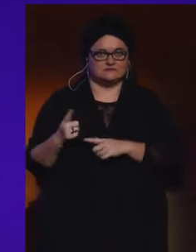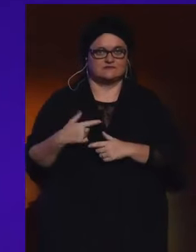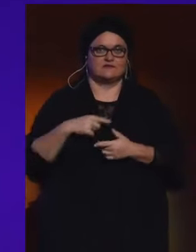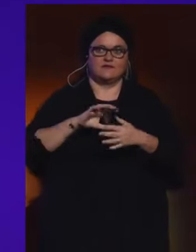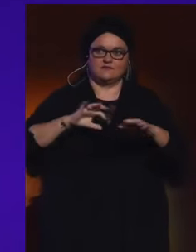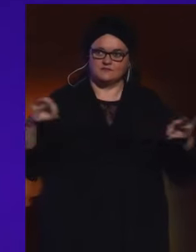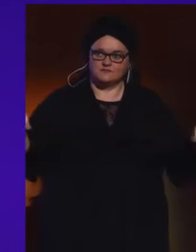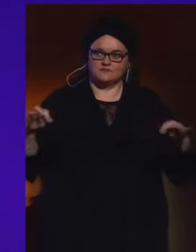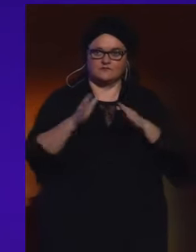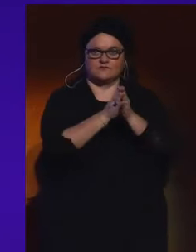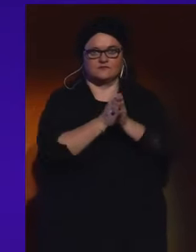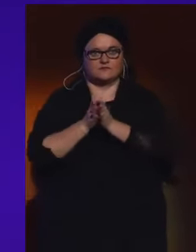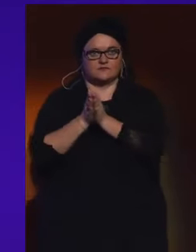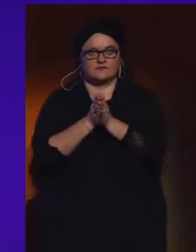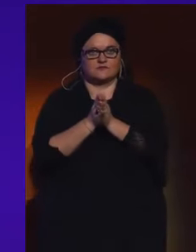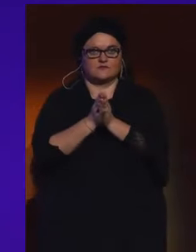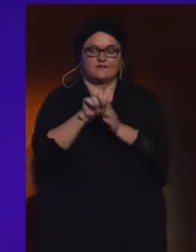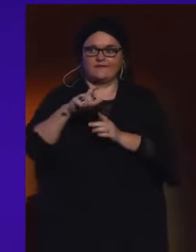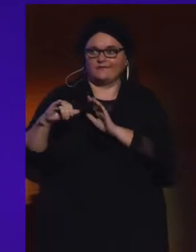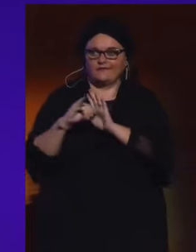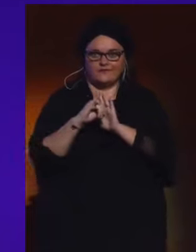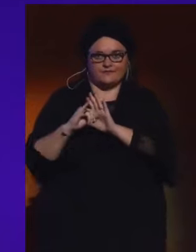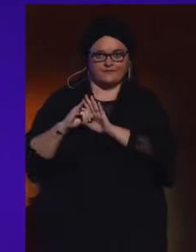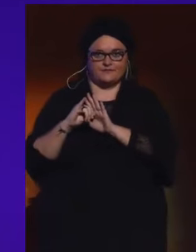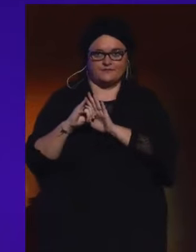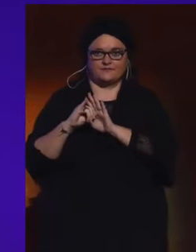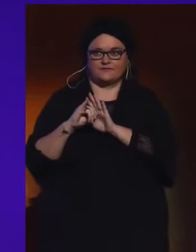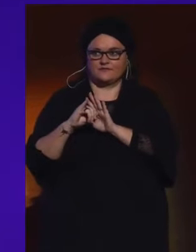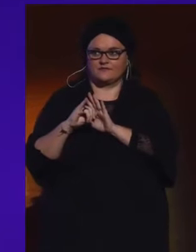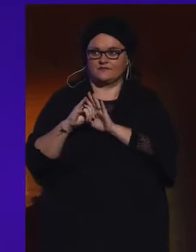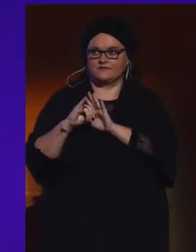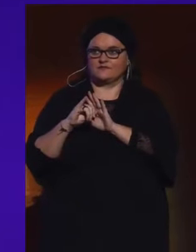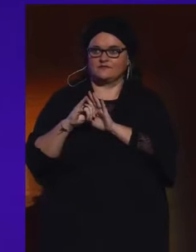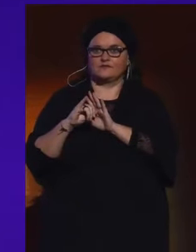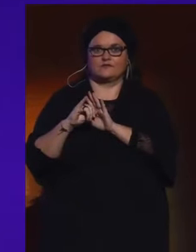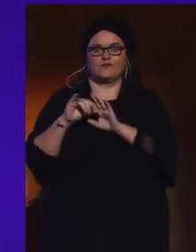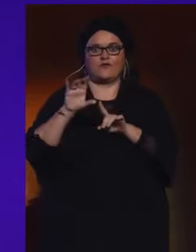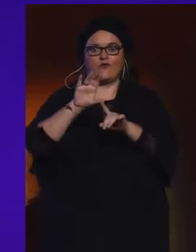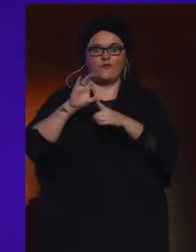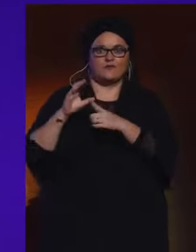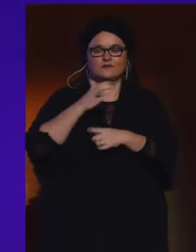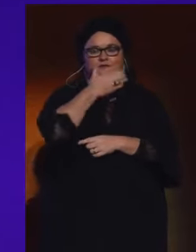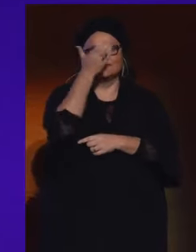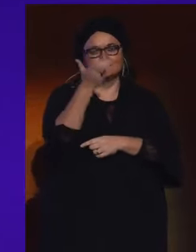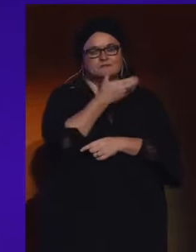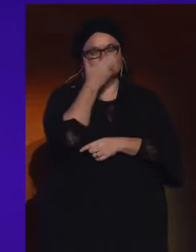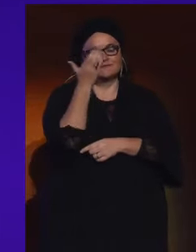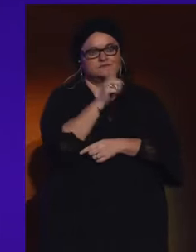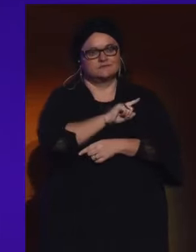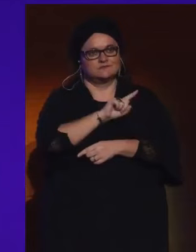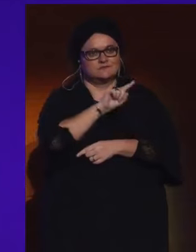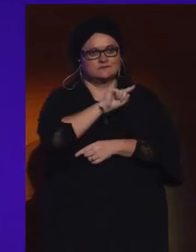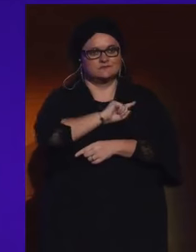lagunak, kideak, gertuko jendea, ez dago komunitate baten berotasuna sentitza baino